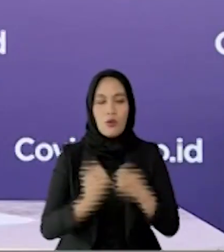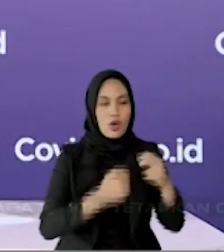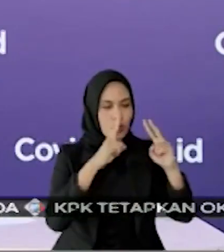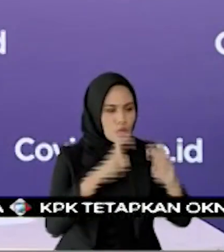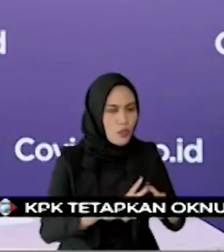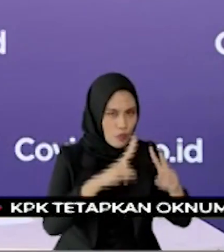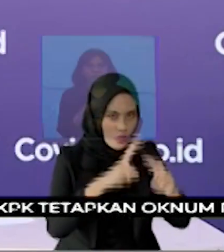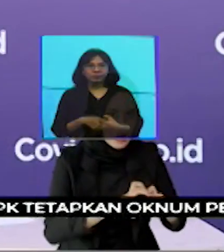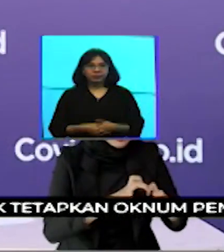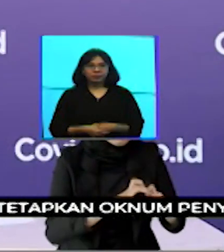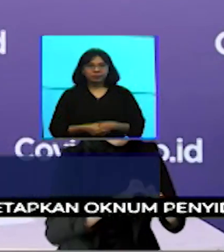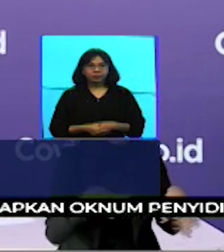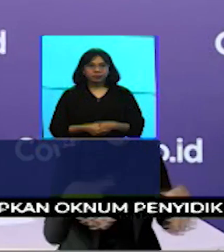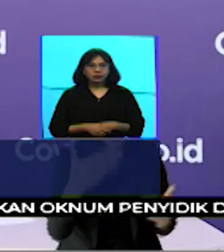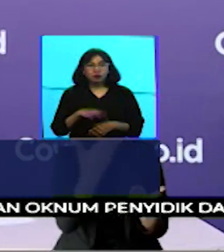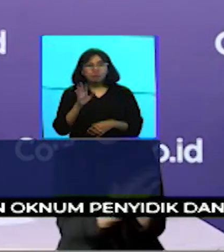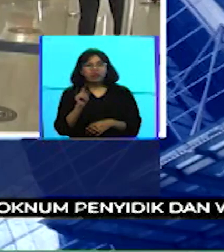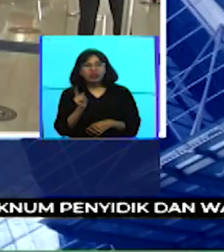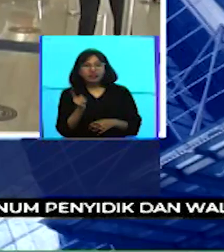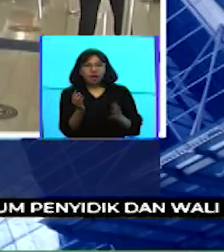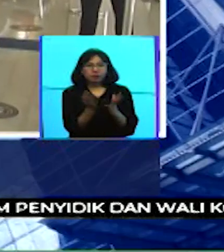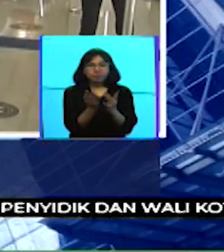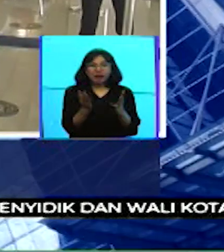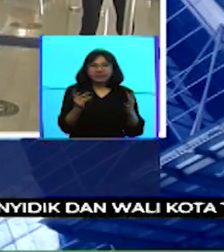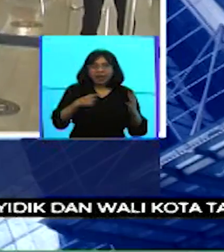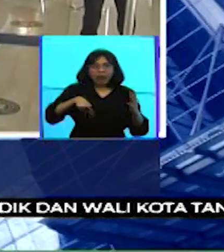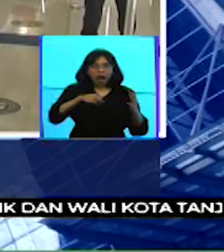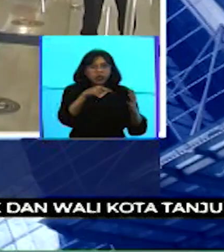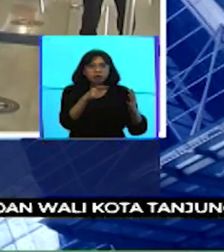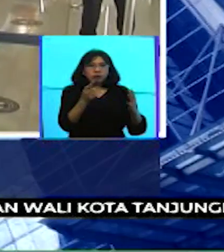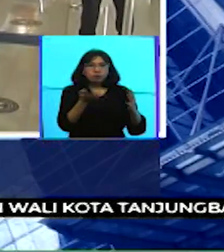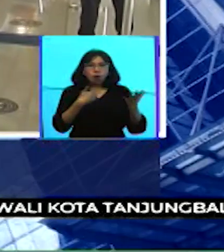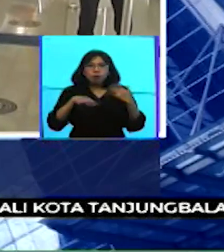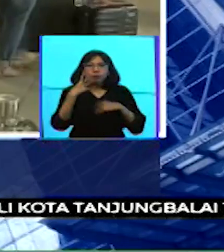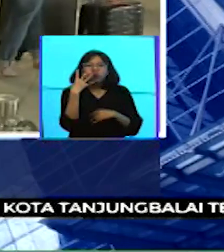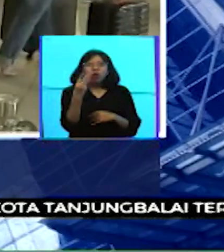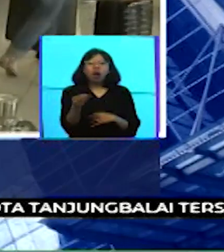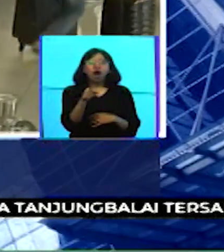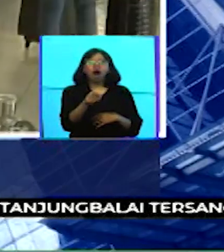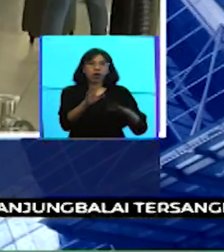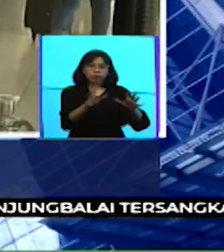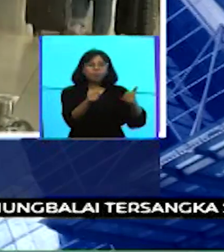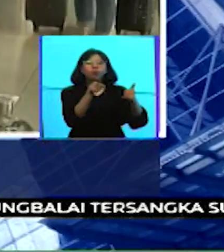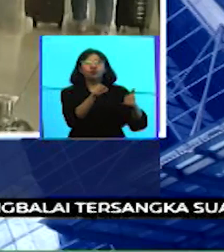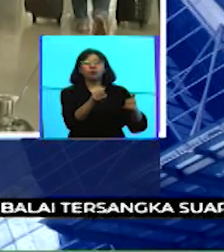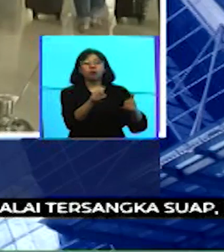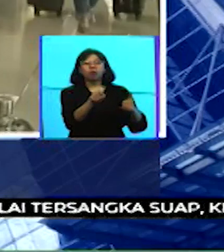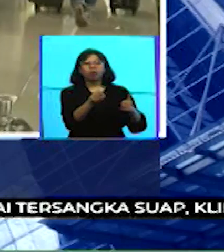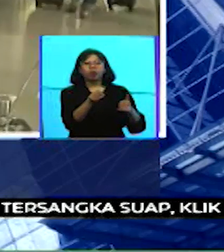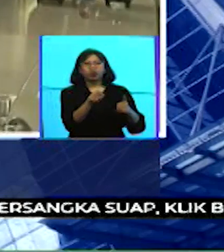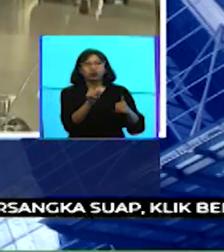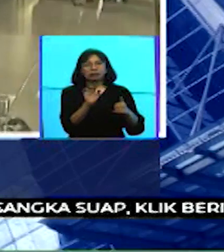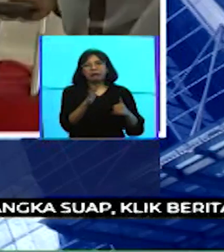Ditemukan bahwa masih adanya sekelompok masyarakat yang hendak pergi mudik pada rentang waktu H-7